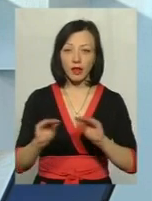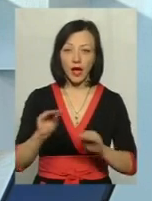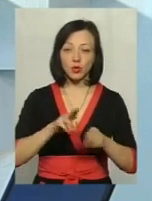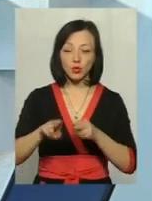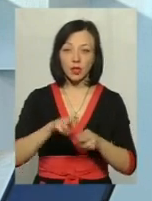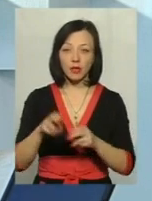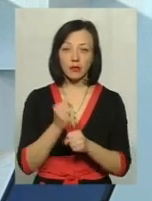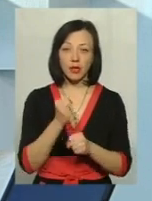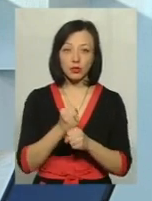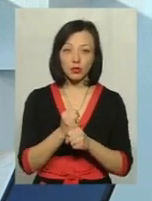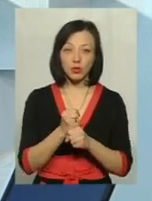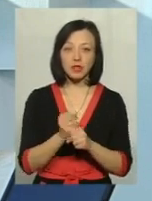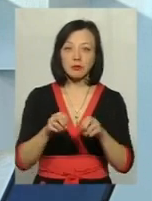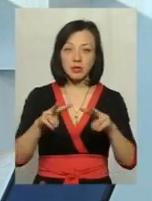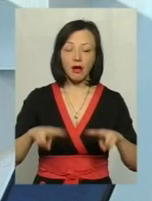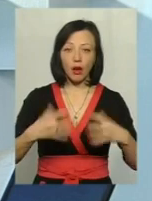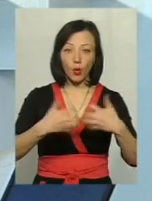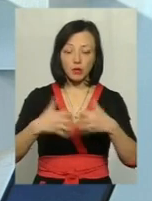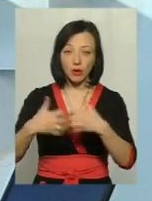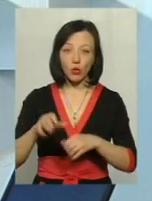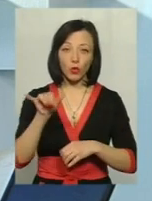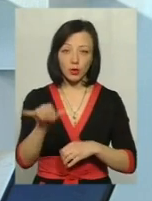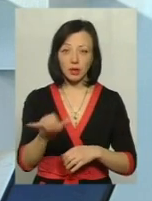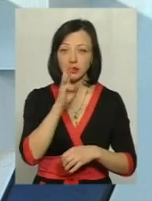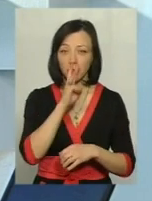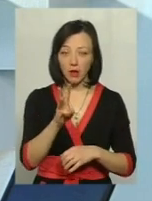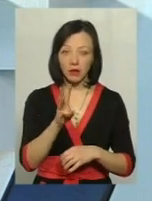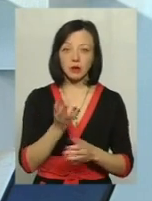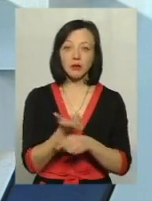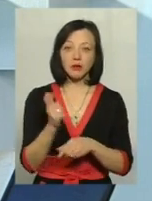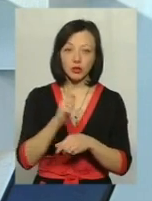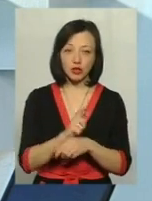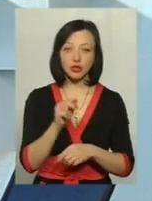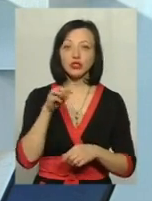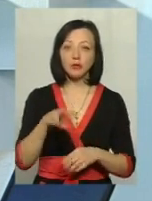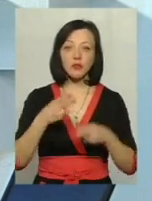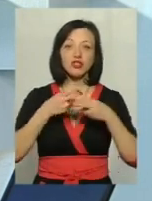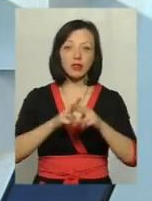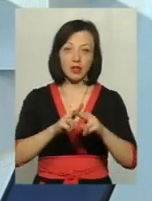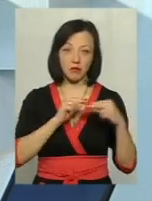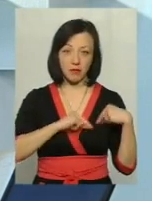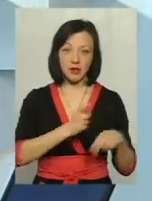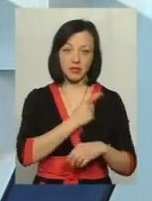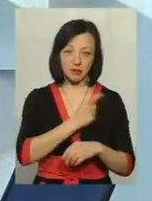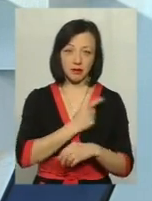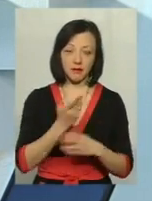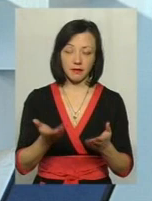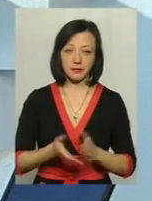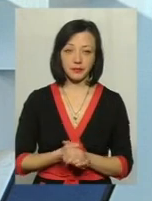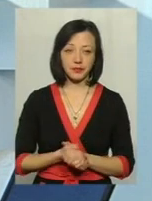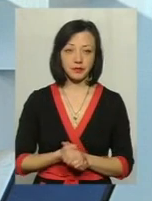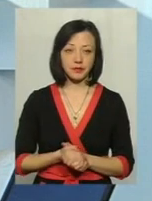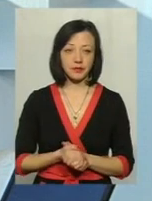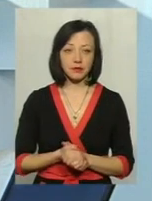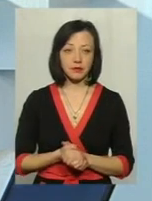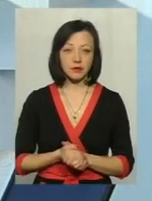які працюють на когенераційних установках, в них оклади, зарплати більше навіть, ніж ніж майстрів інженерно-технічних